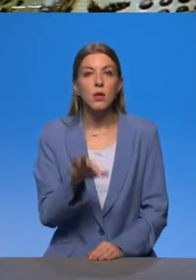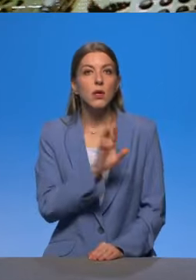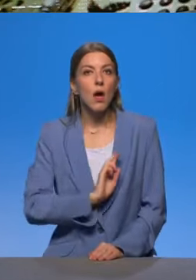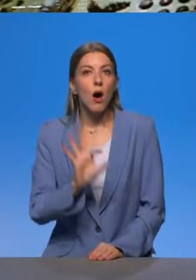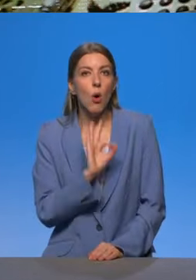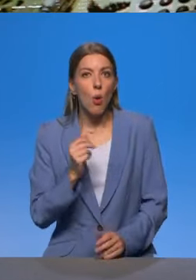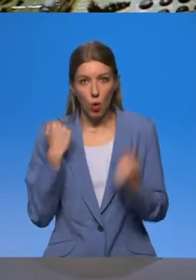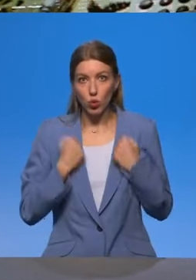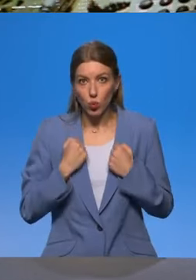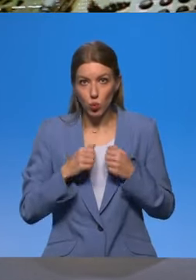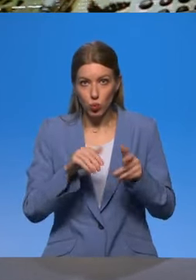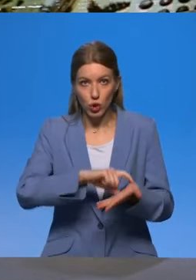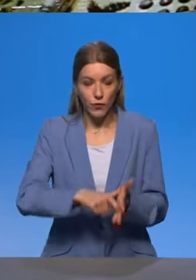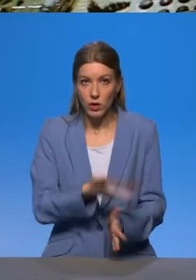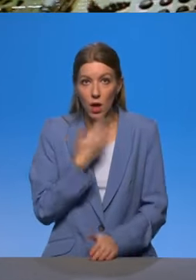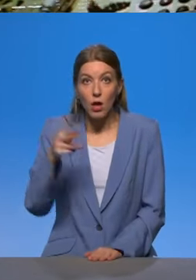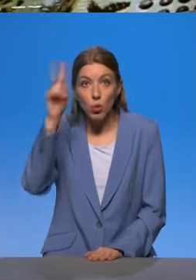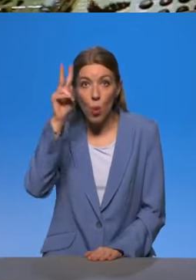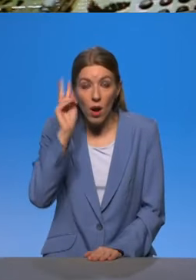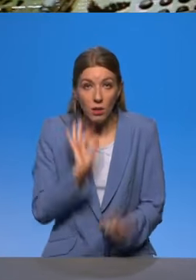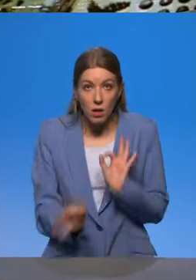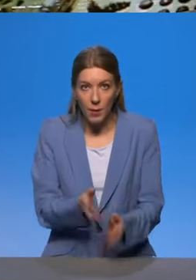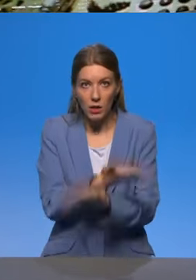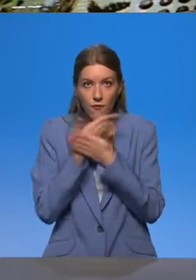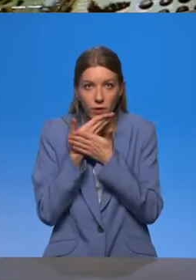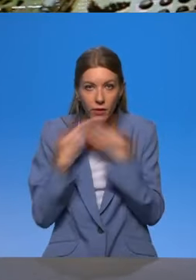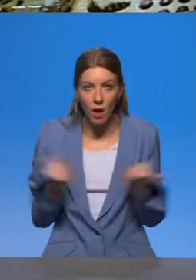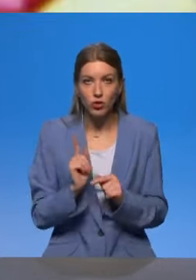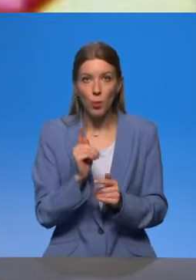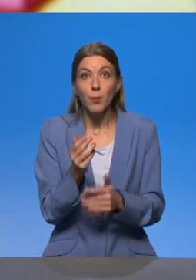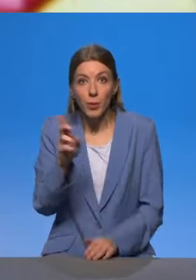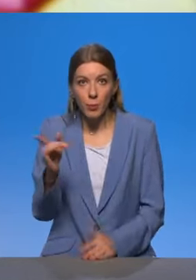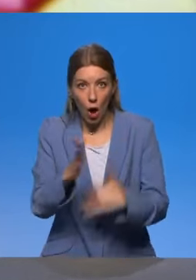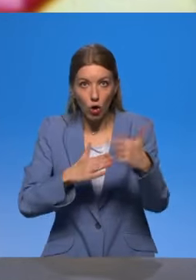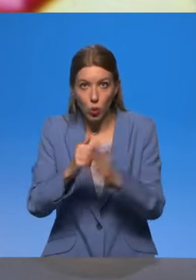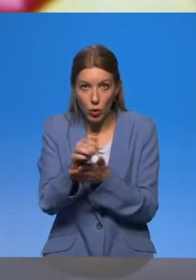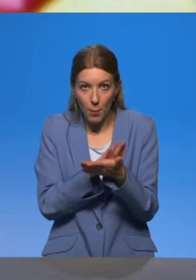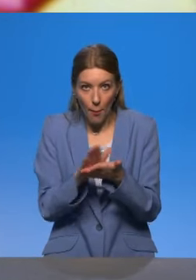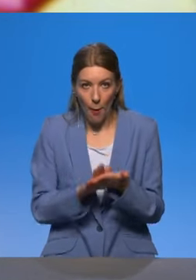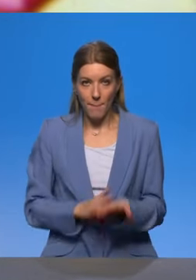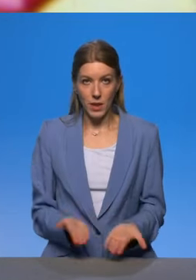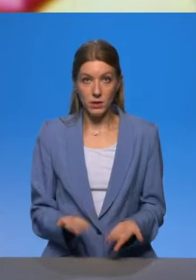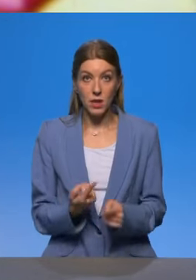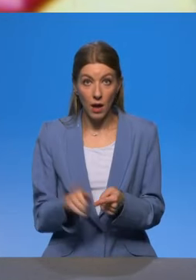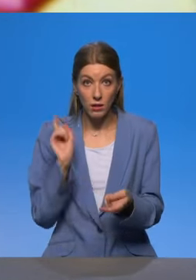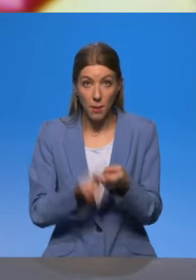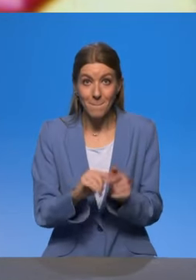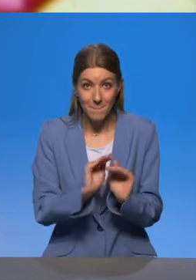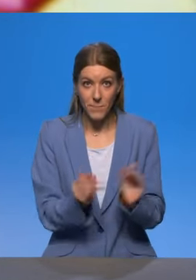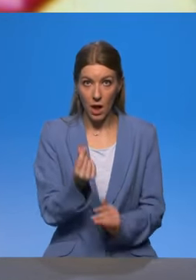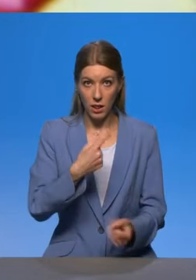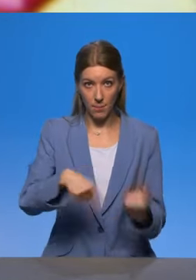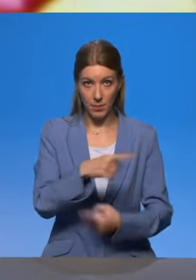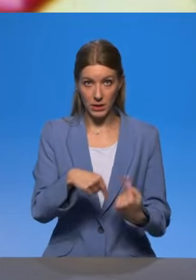нет, бывает, что нормального туалета с раковины, где можно было помыть руки. И это в основном касается малого бизнеса.